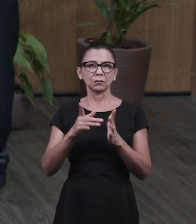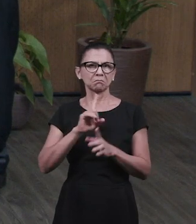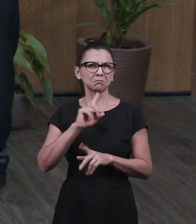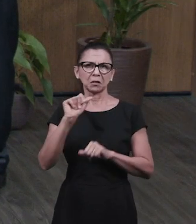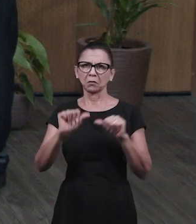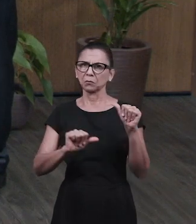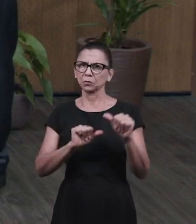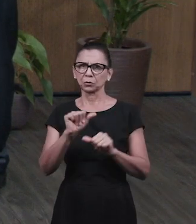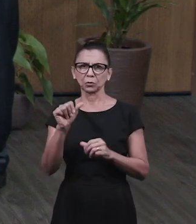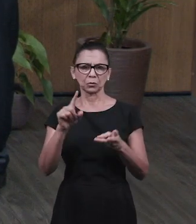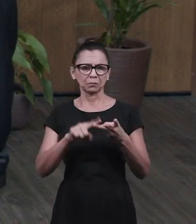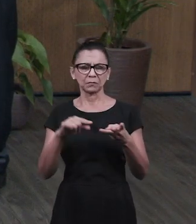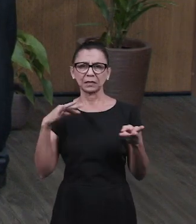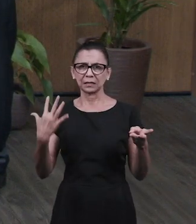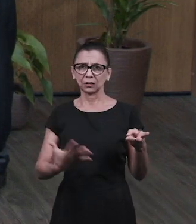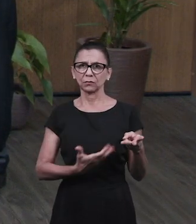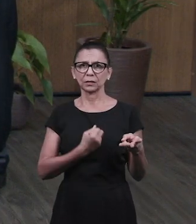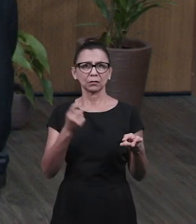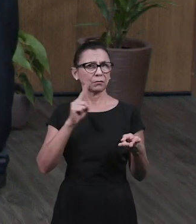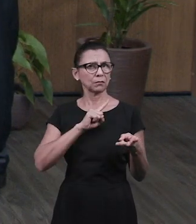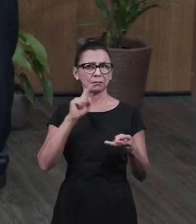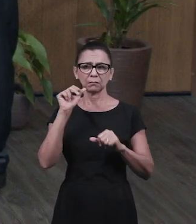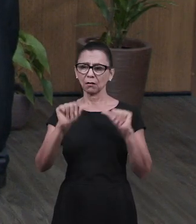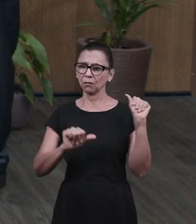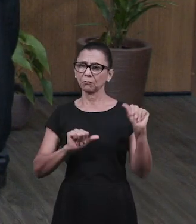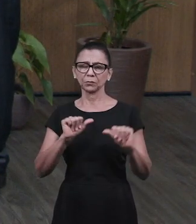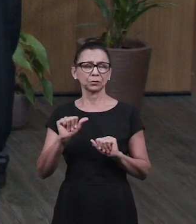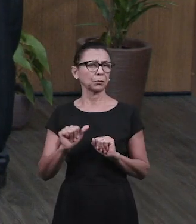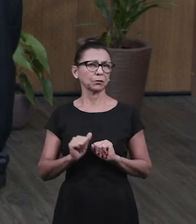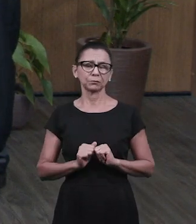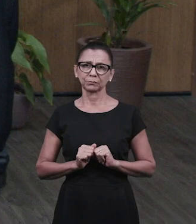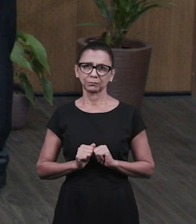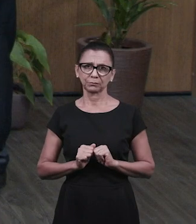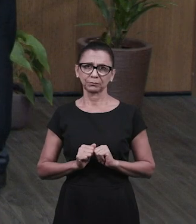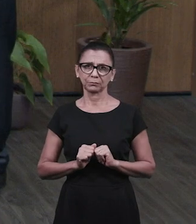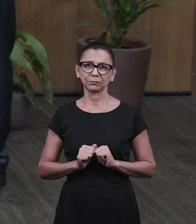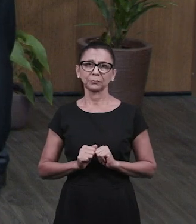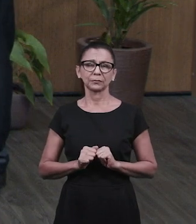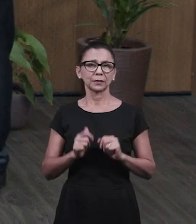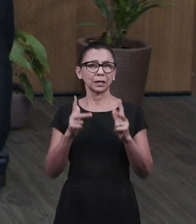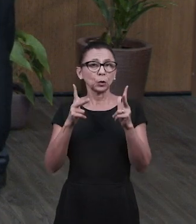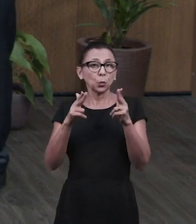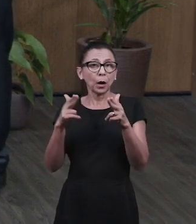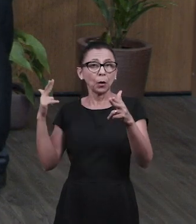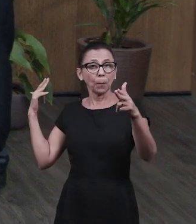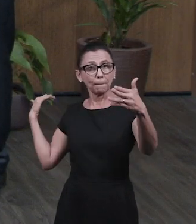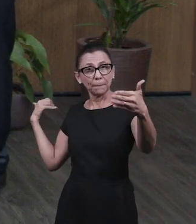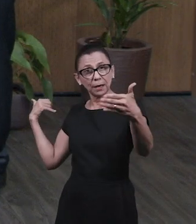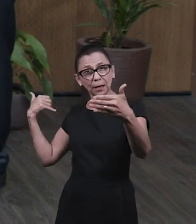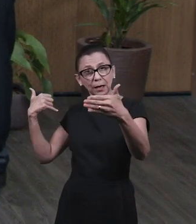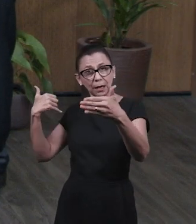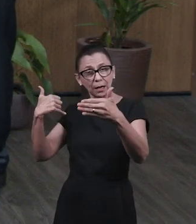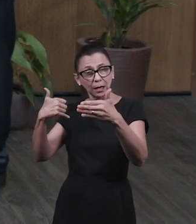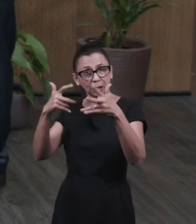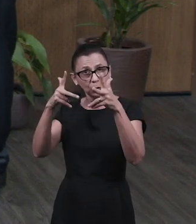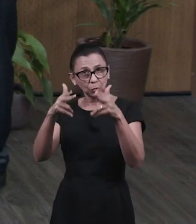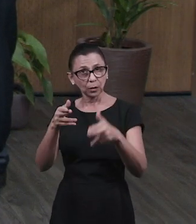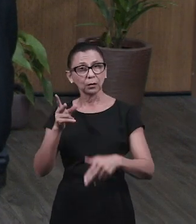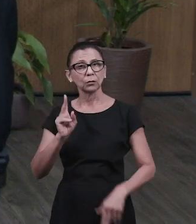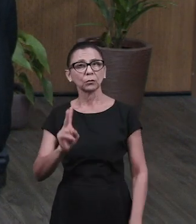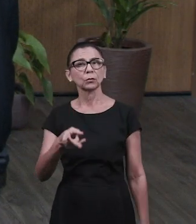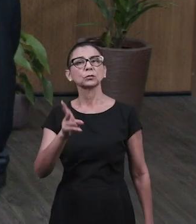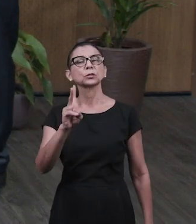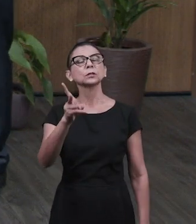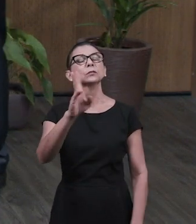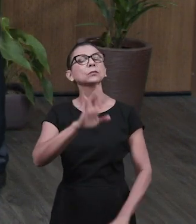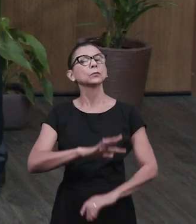changé, et les promesses de Dieu, sa volonté de diriger, de gouverner l'homme, l'Église,